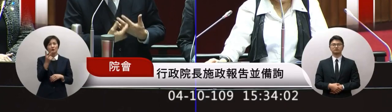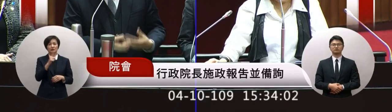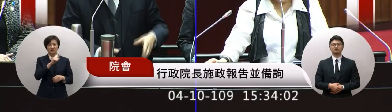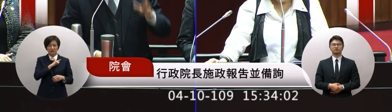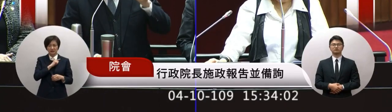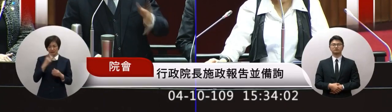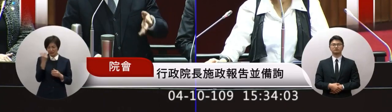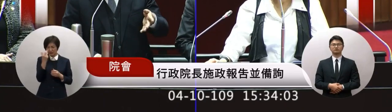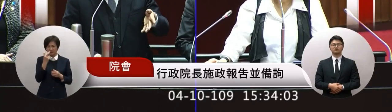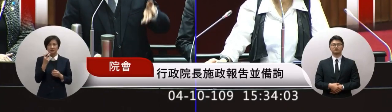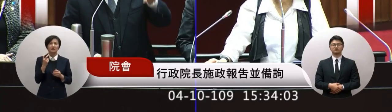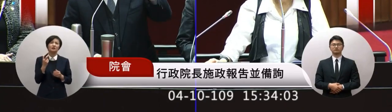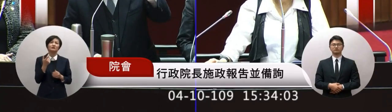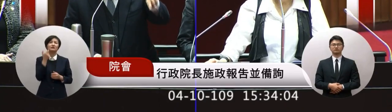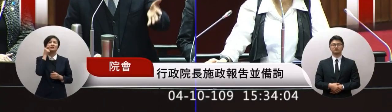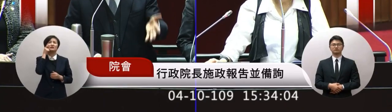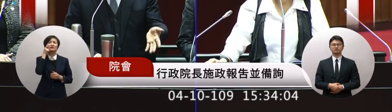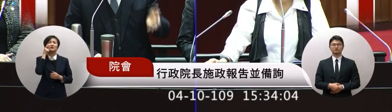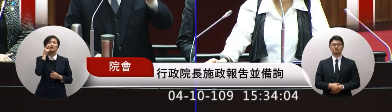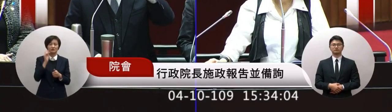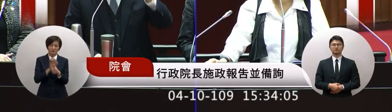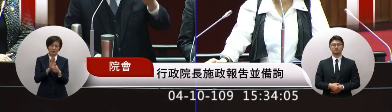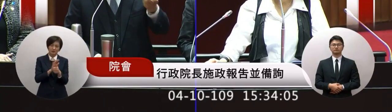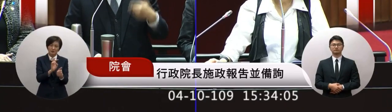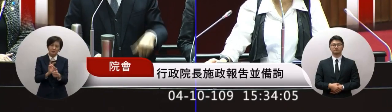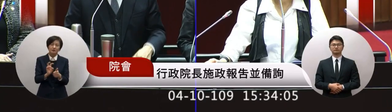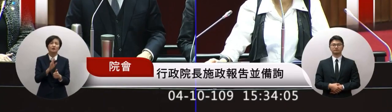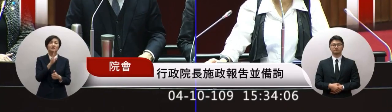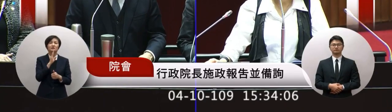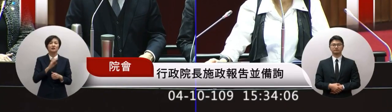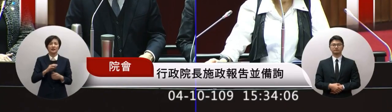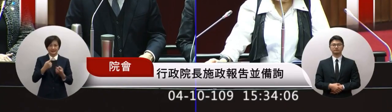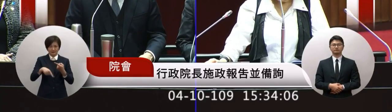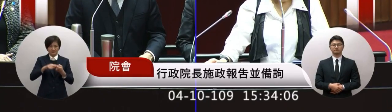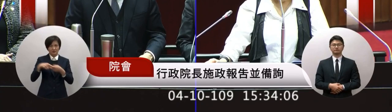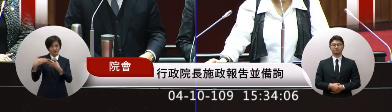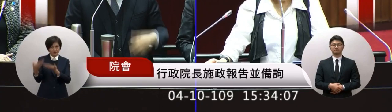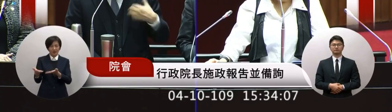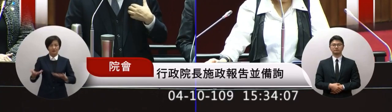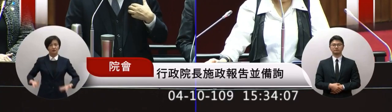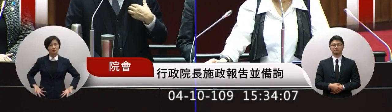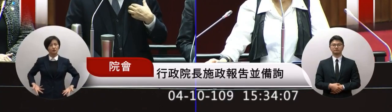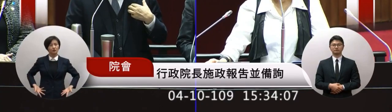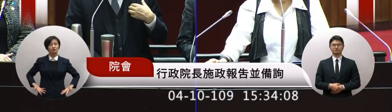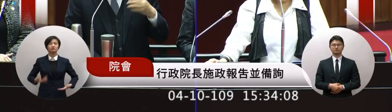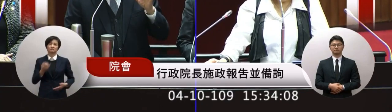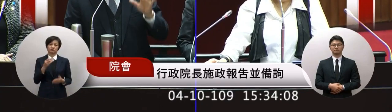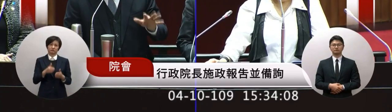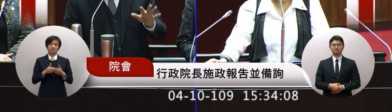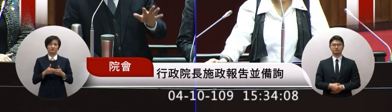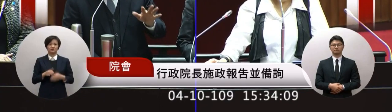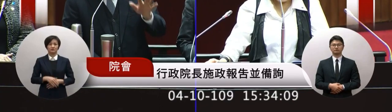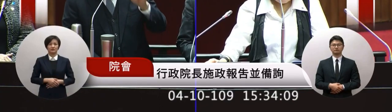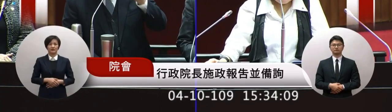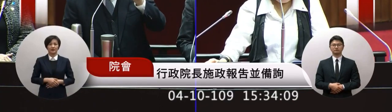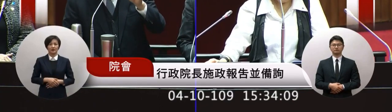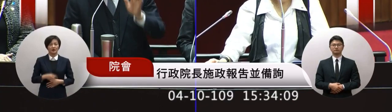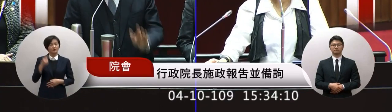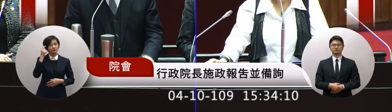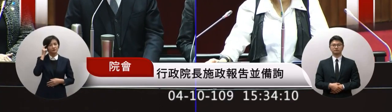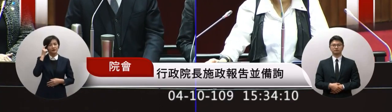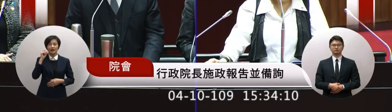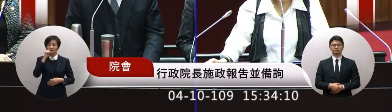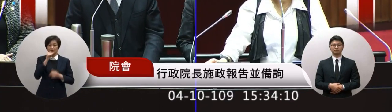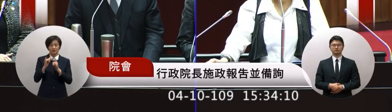人，无论如何应该给他也是一样休息的时间。我是认为台湾人也